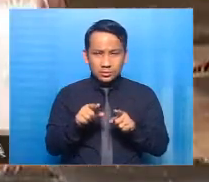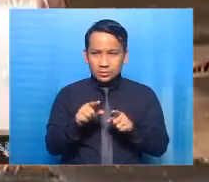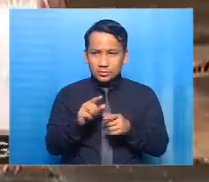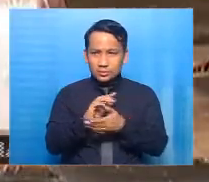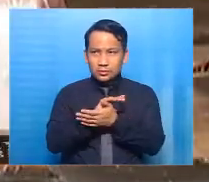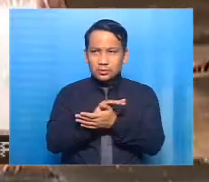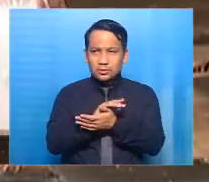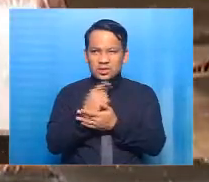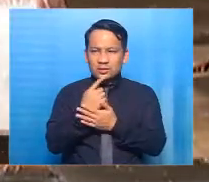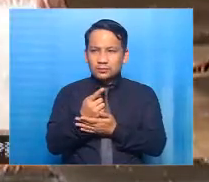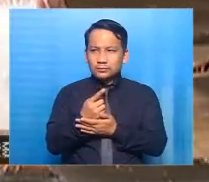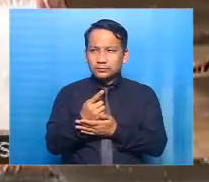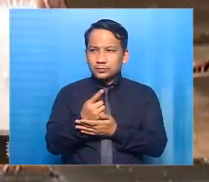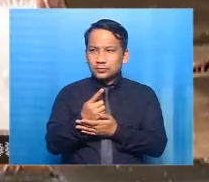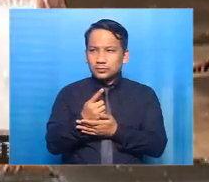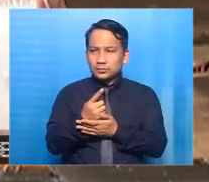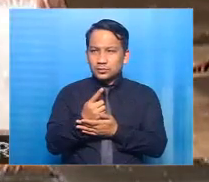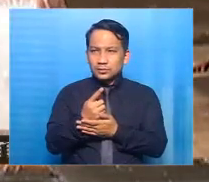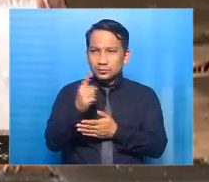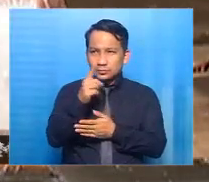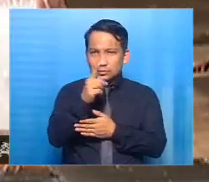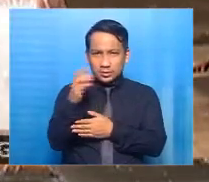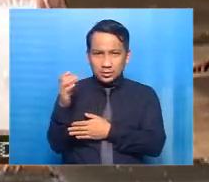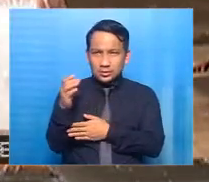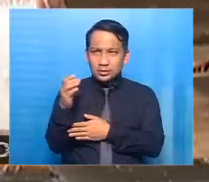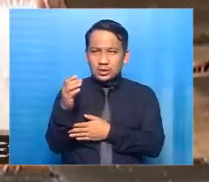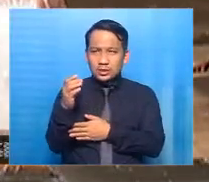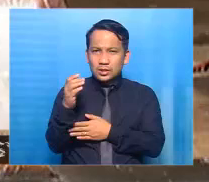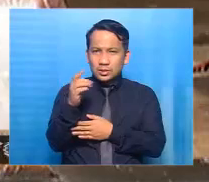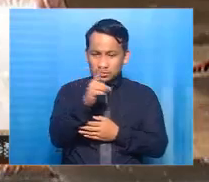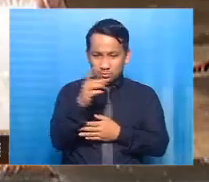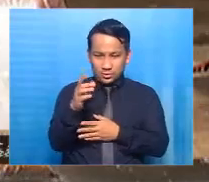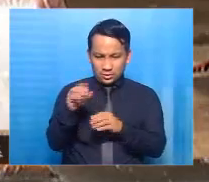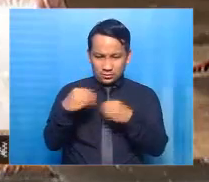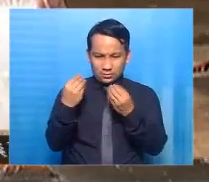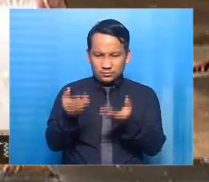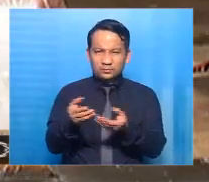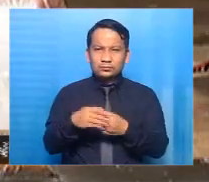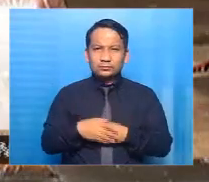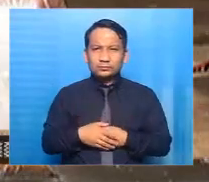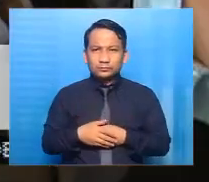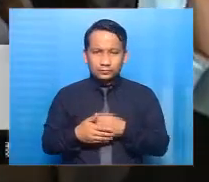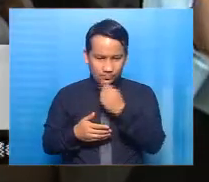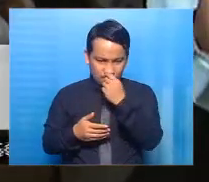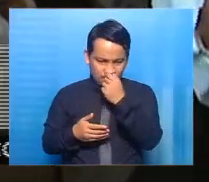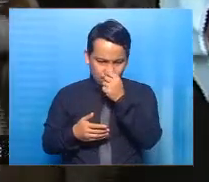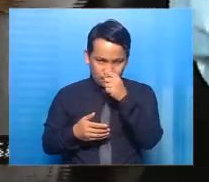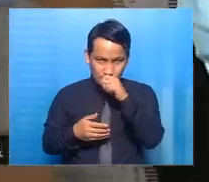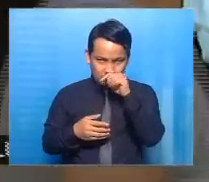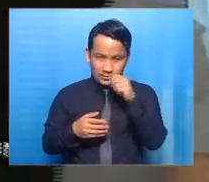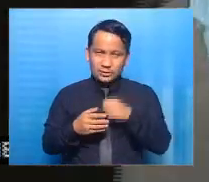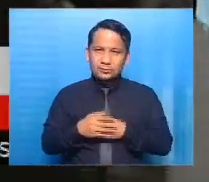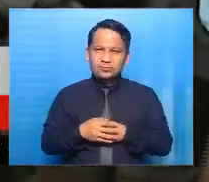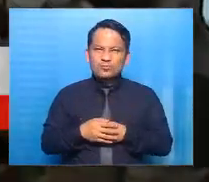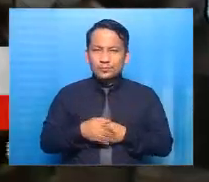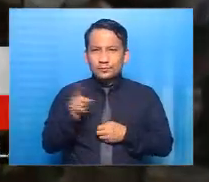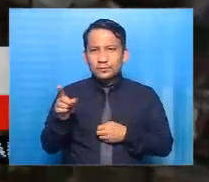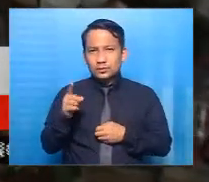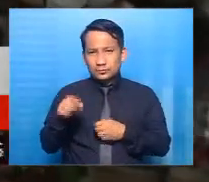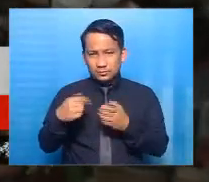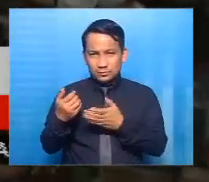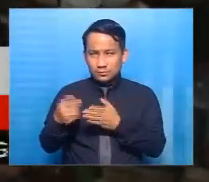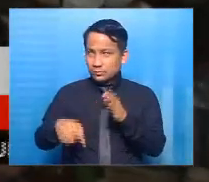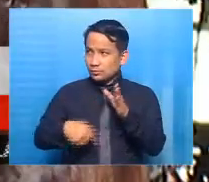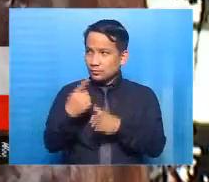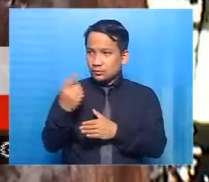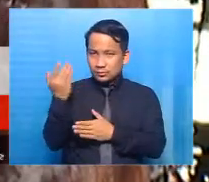Market. Pero higit 100 lang ang binigay sa kanila. Araw-araw bigyan nila. Eh kaso ang ano nila isang beses lang